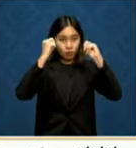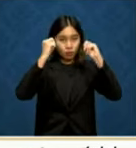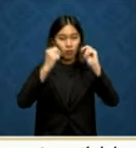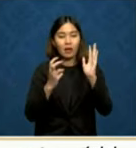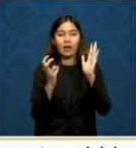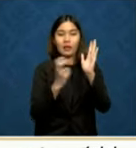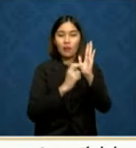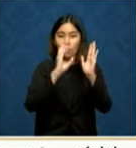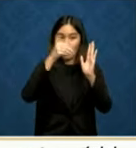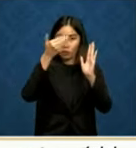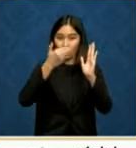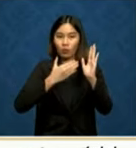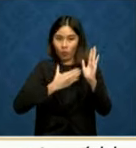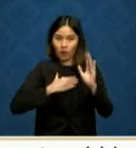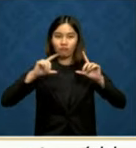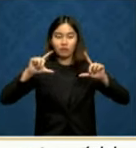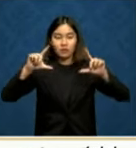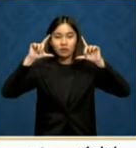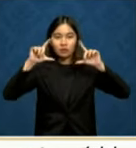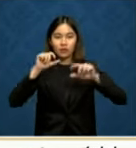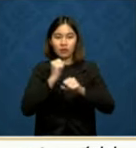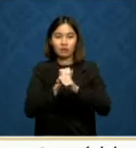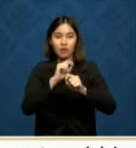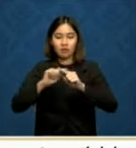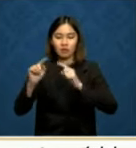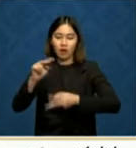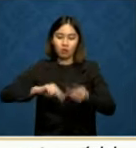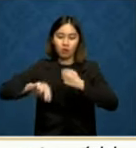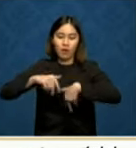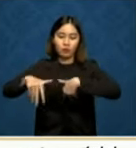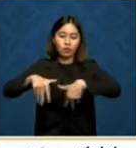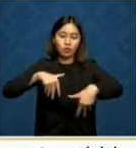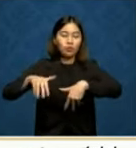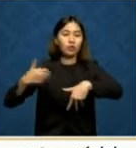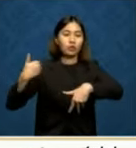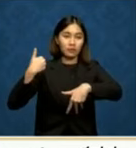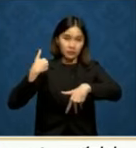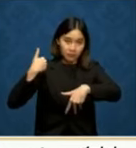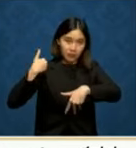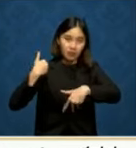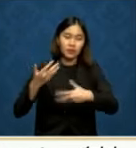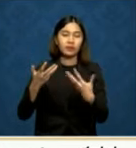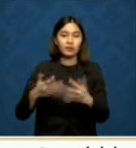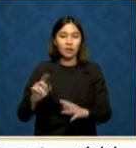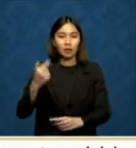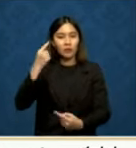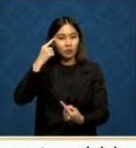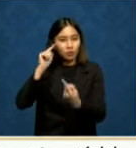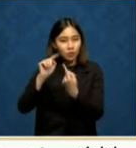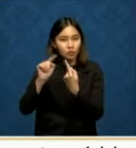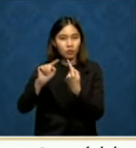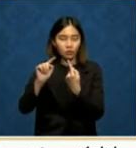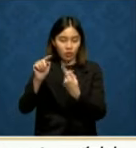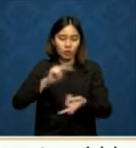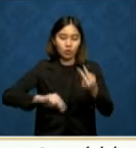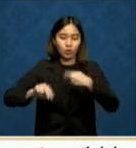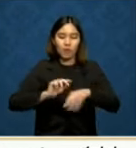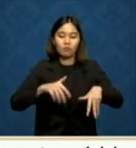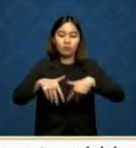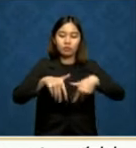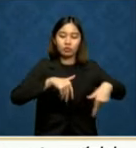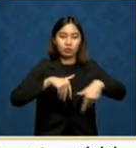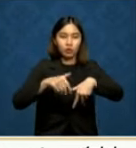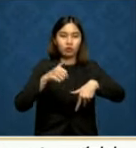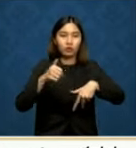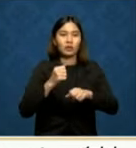ให้เห็นวาตวเองมีผลงานในการคุ้มคลองผู้บริภวกแล้วก็องค์กรมีวัถุประสง์ในกคุ้มคลองผู้บริภ